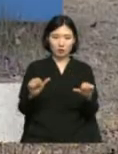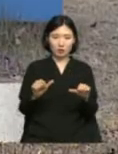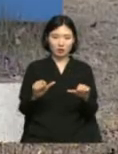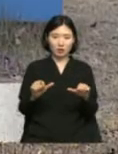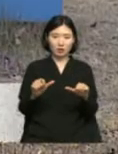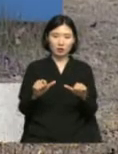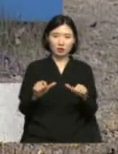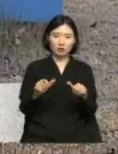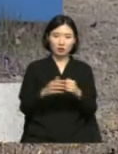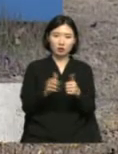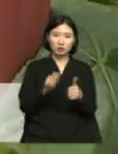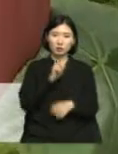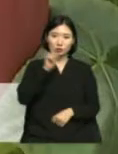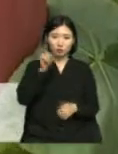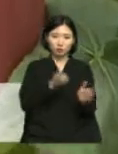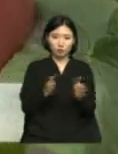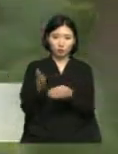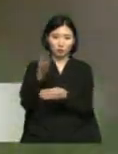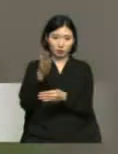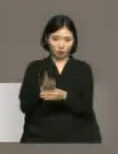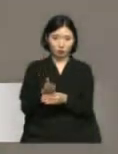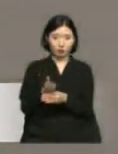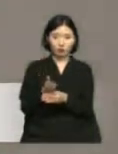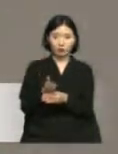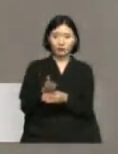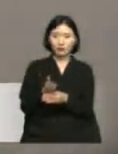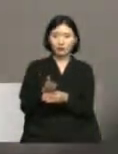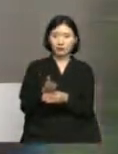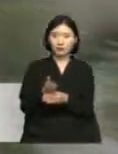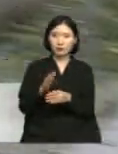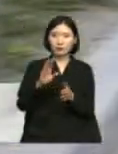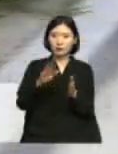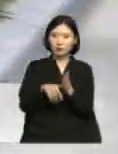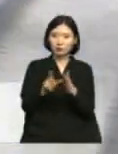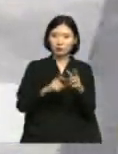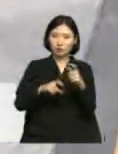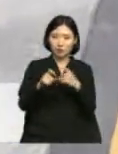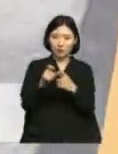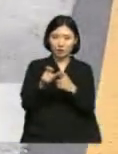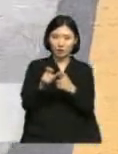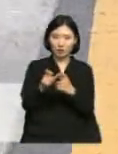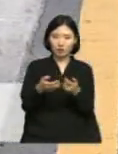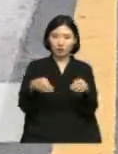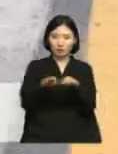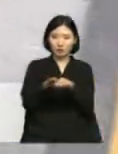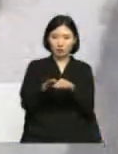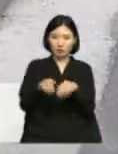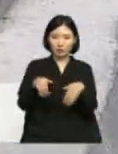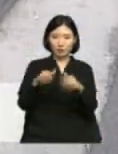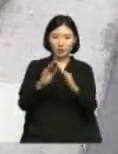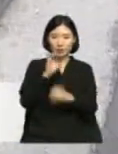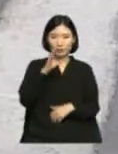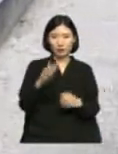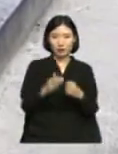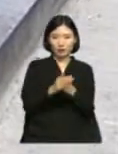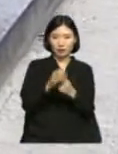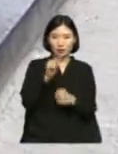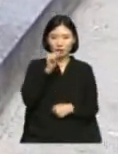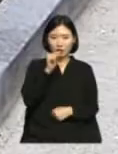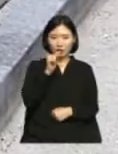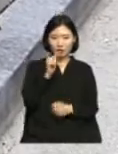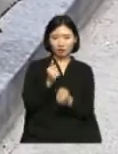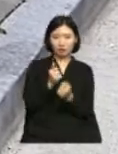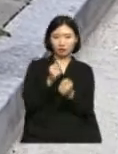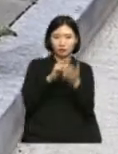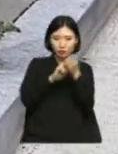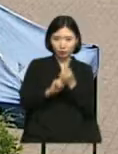명도 소송을 준비하고 있는 상태. 소송을 준비하고 있는 상황에서 추가로 시설물이 들어오면 안 되기 때문에 펜스 설치 작업을 진행한